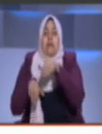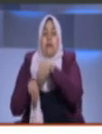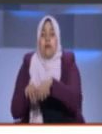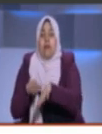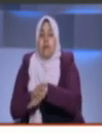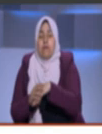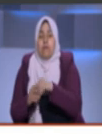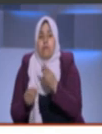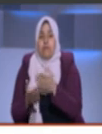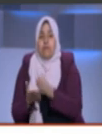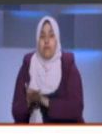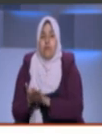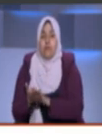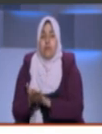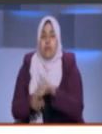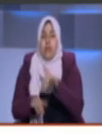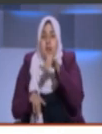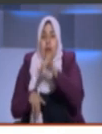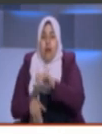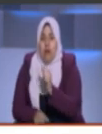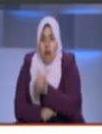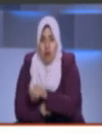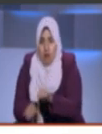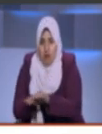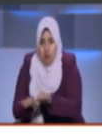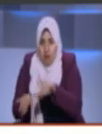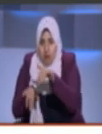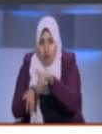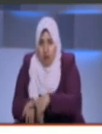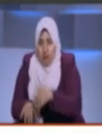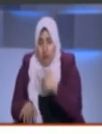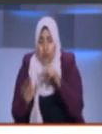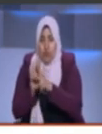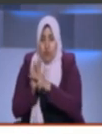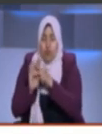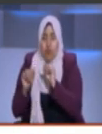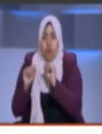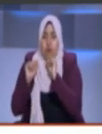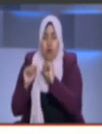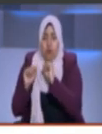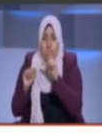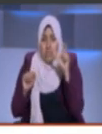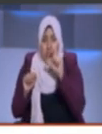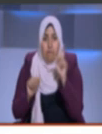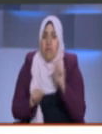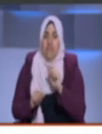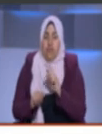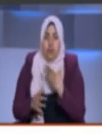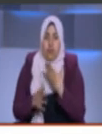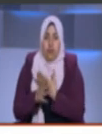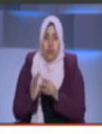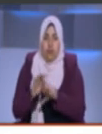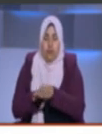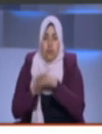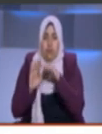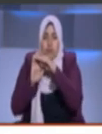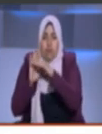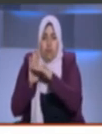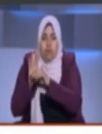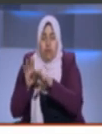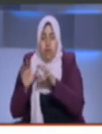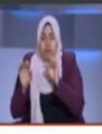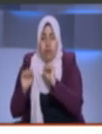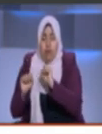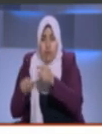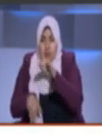ليست تحت يعني اقامتها ليست تحت الشروط الاسلاميه، ومعروف ان الجاليه الفرنسيه او المسلمين من اصول